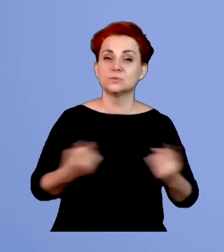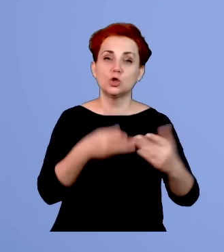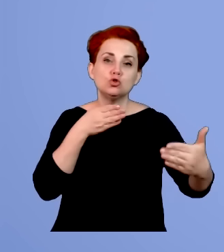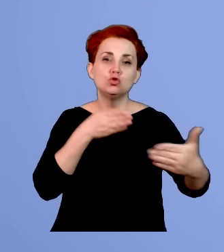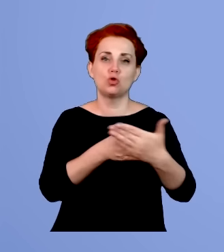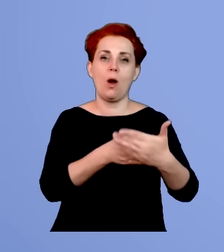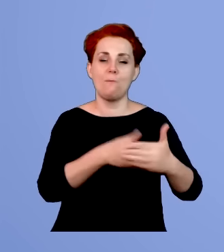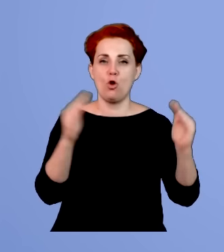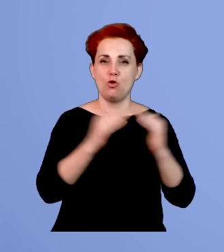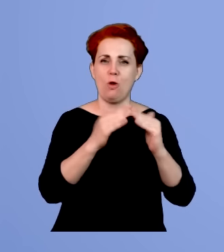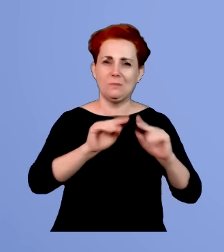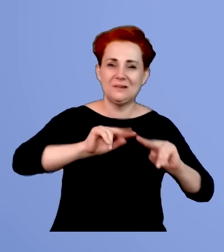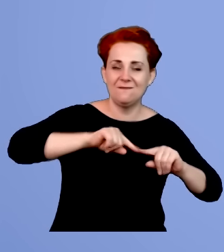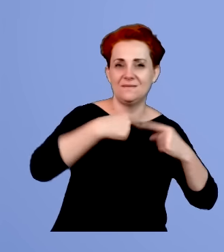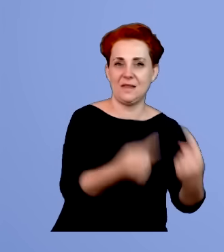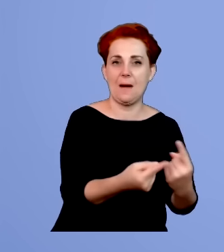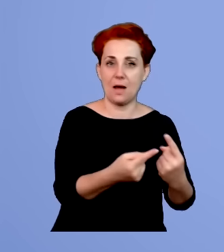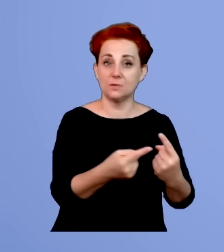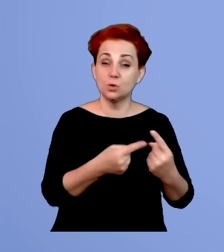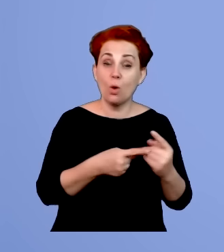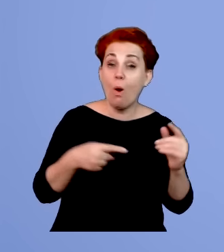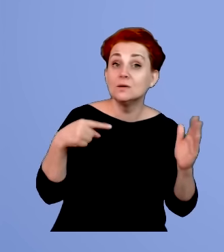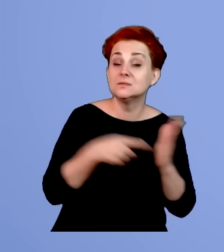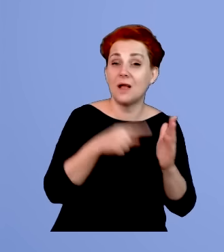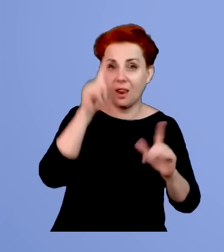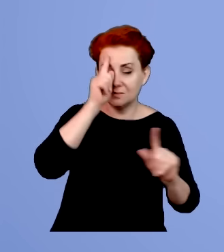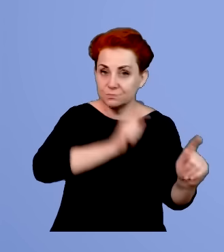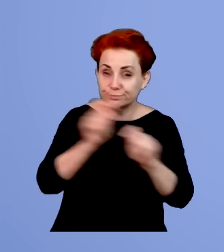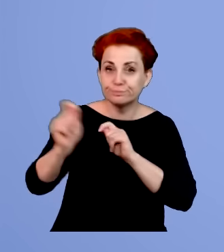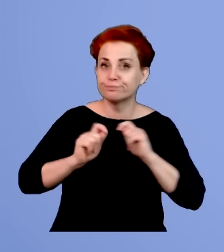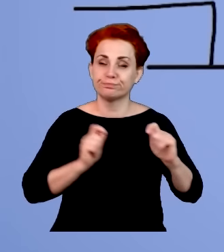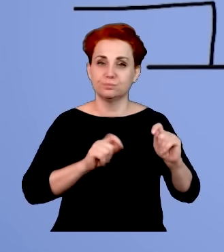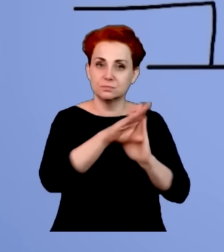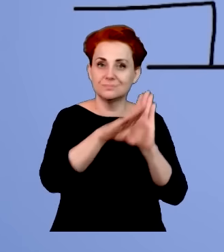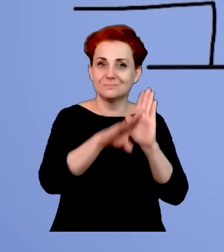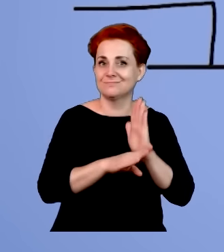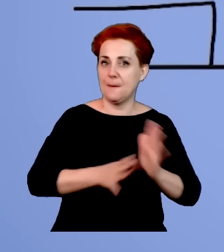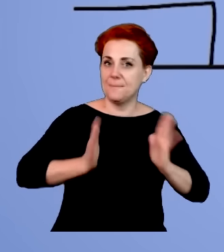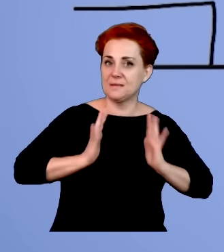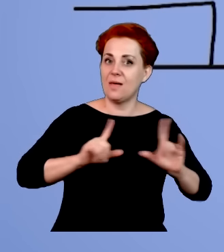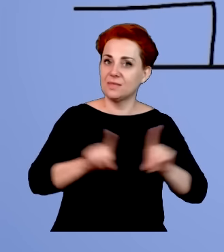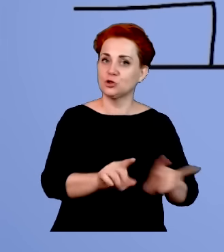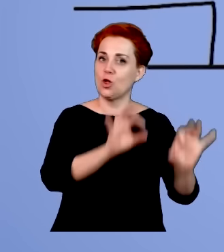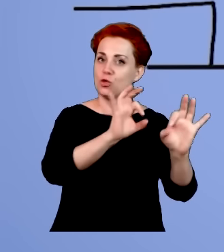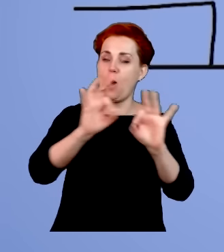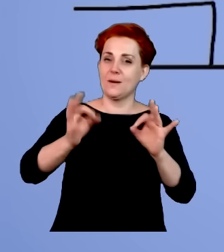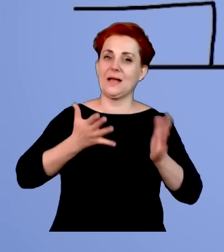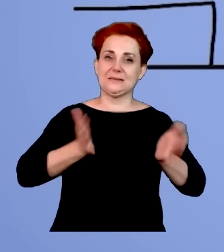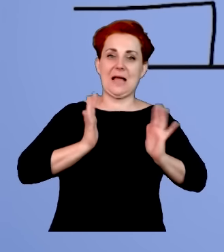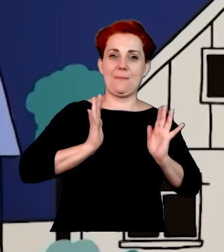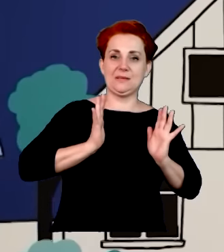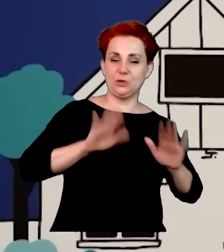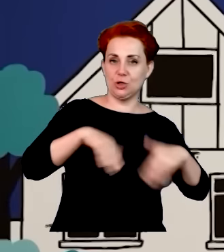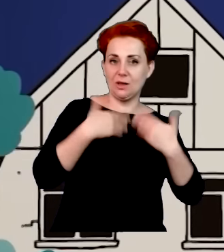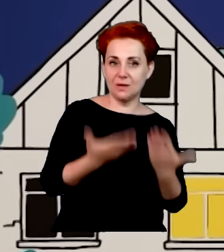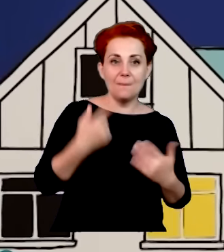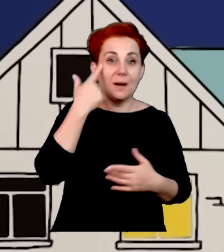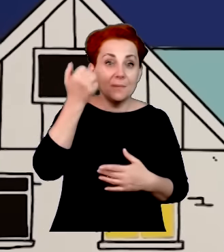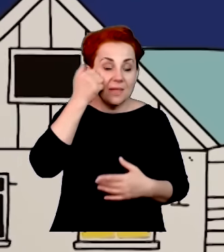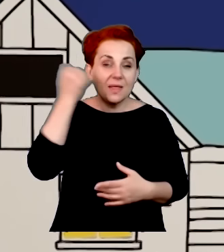Domów. Jej celem jest przypomnienie zasad bezpieczeństwa i zachęcanie do właściwego zabezpieczania naszego dobytku, mieszkania czy domu. Pamiętajmy, aby